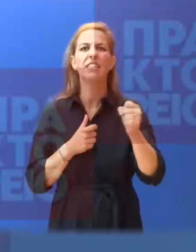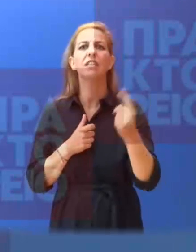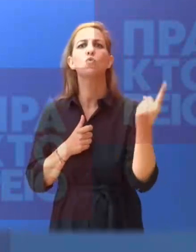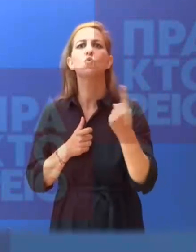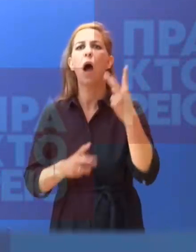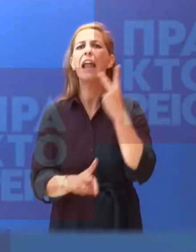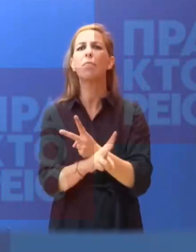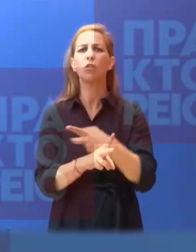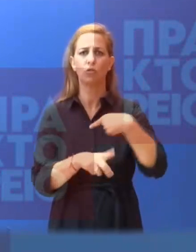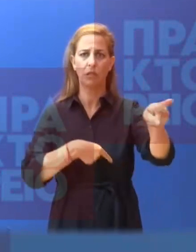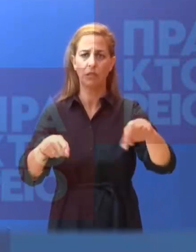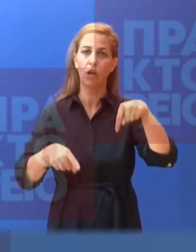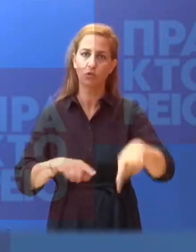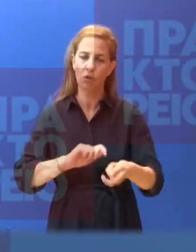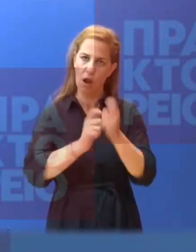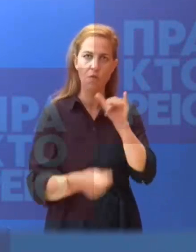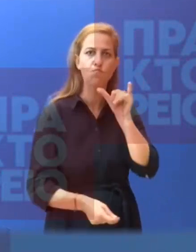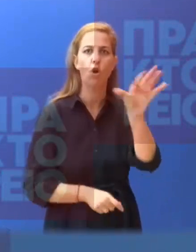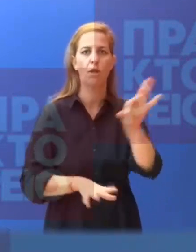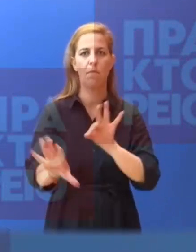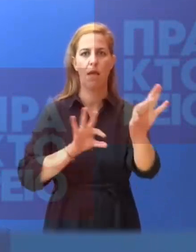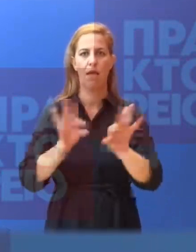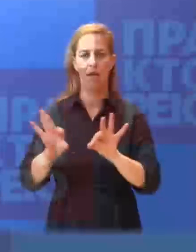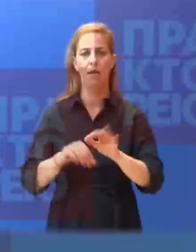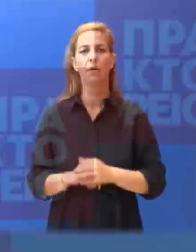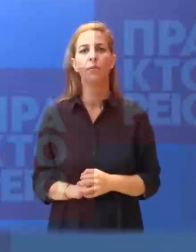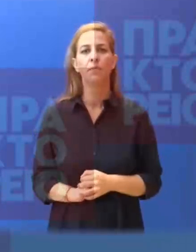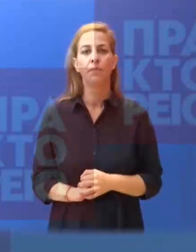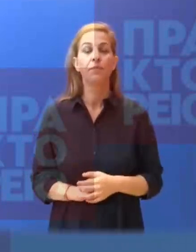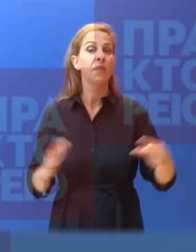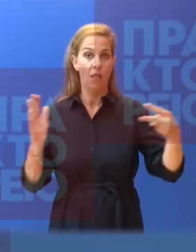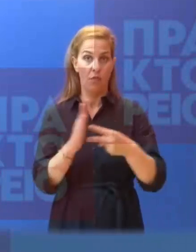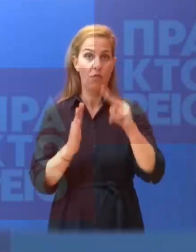καλύπτονταν από αναπληρωτές. Σημειώνεται ακόμη ότι από το σχολικό έτος